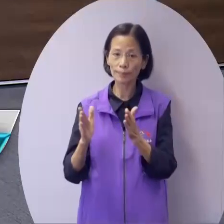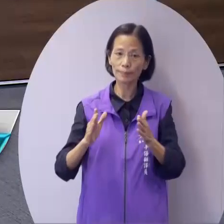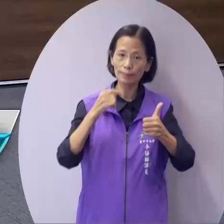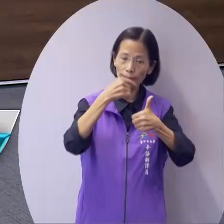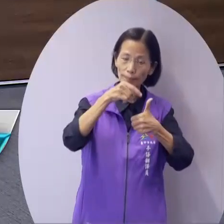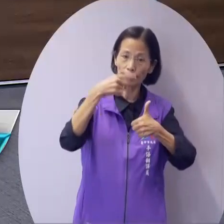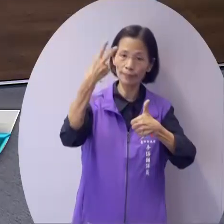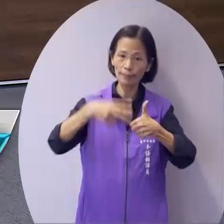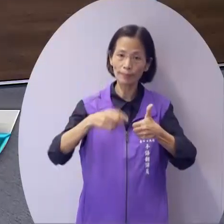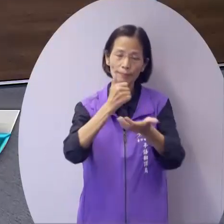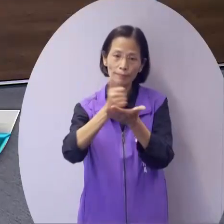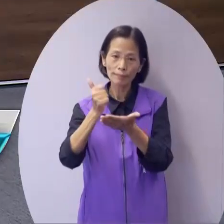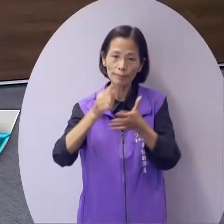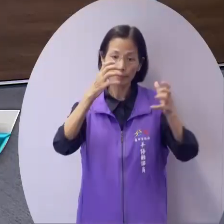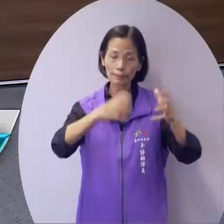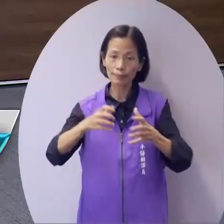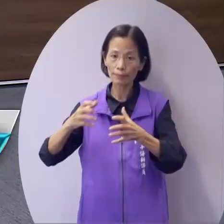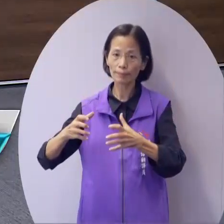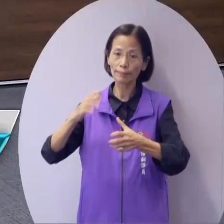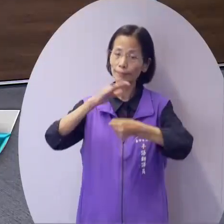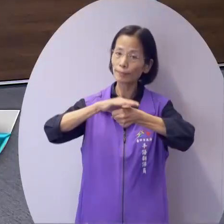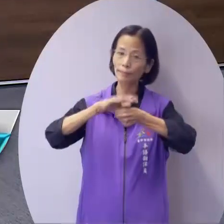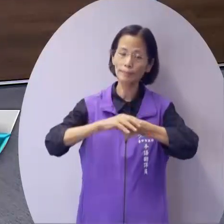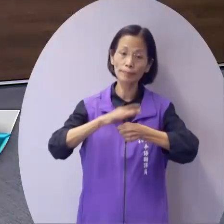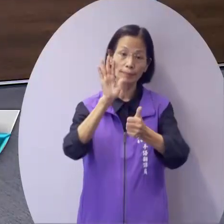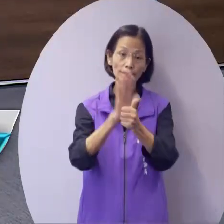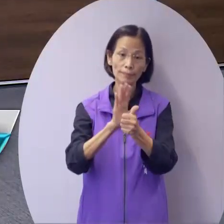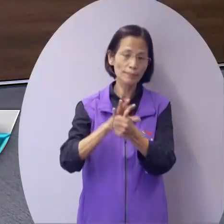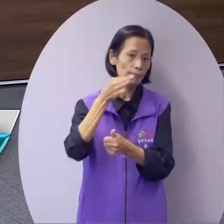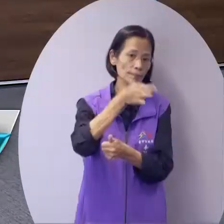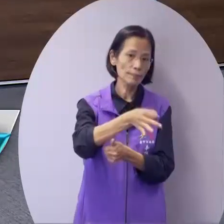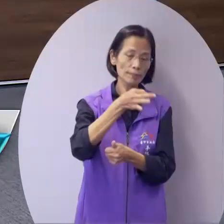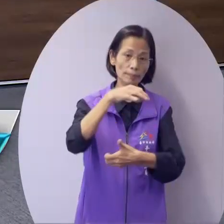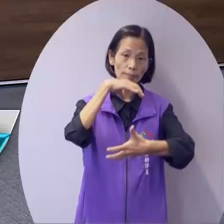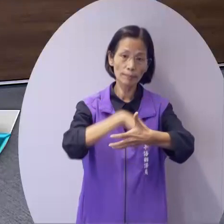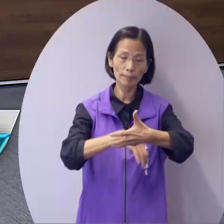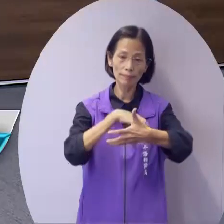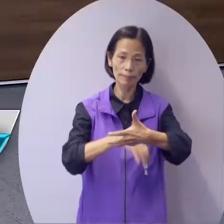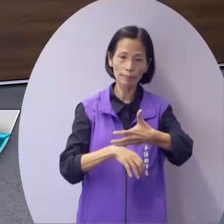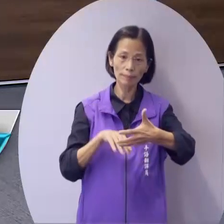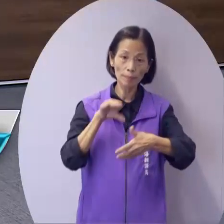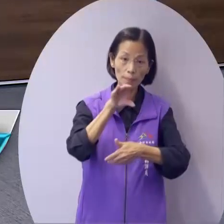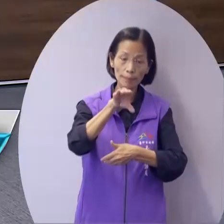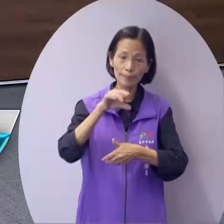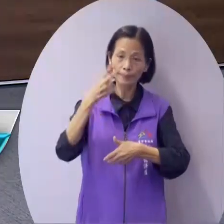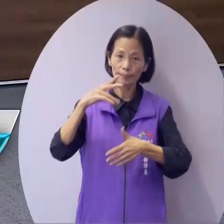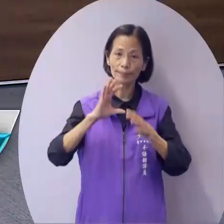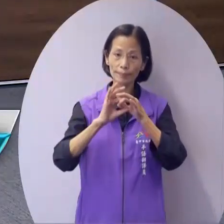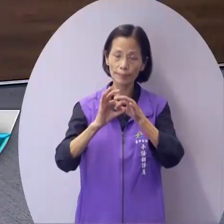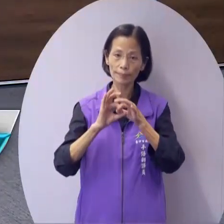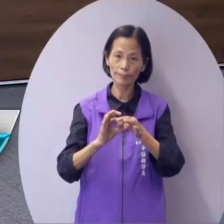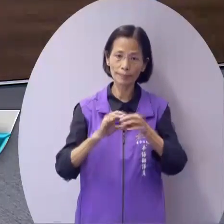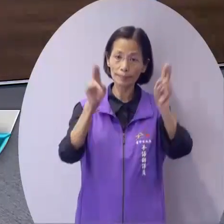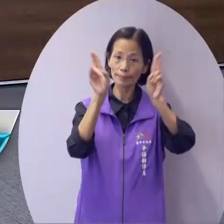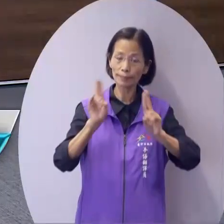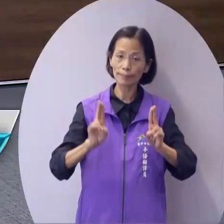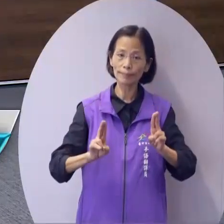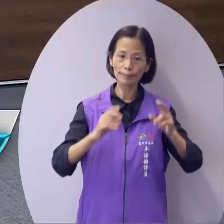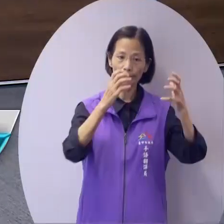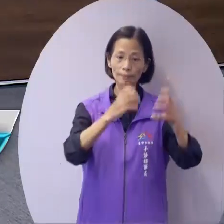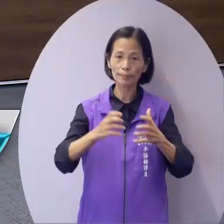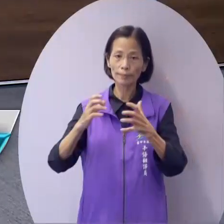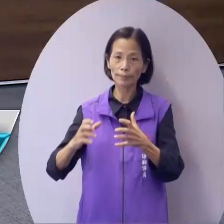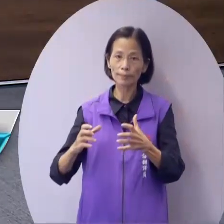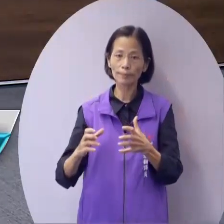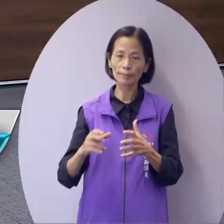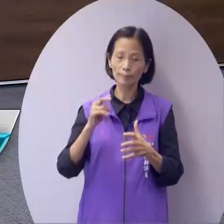易还有运销的设备，协助购置冷链运输车辆及相关的发电设备，以